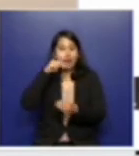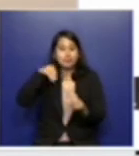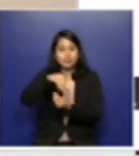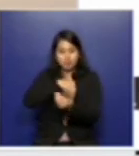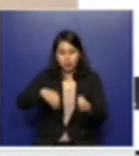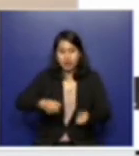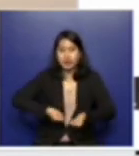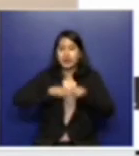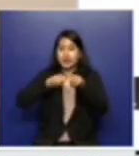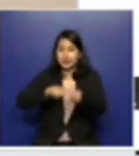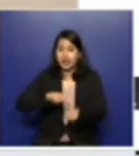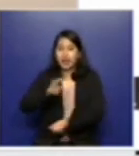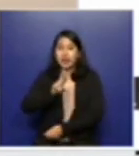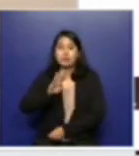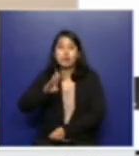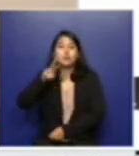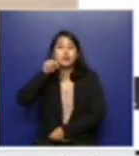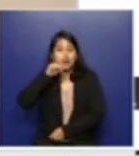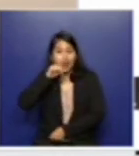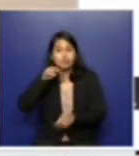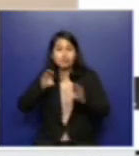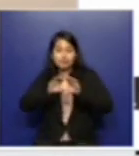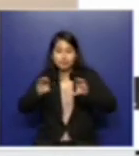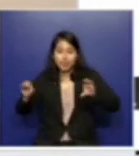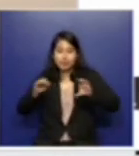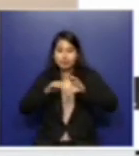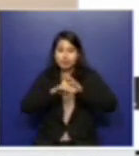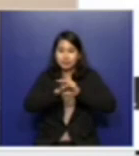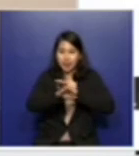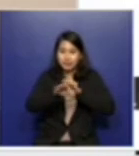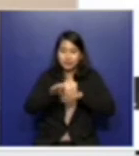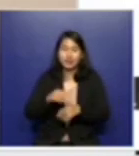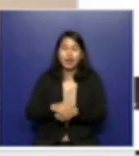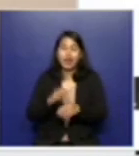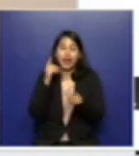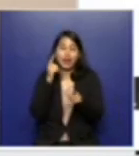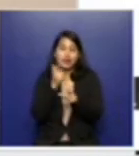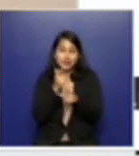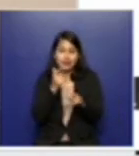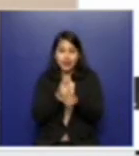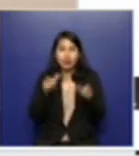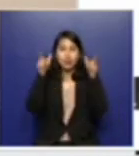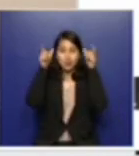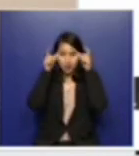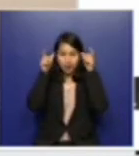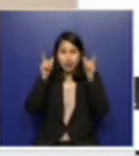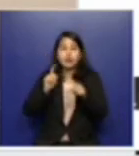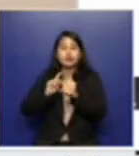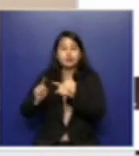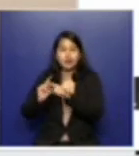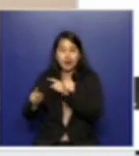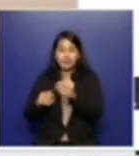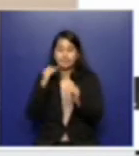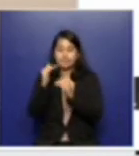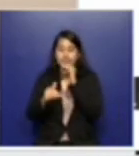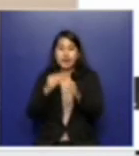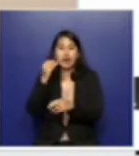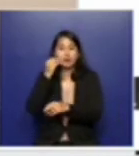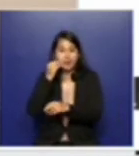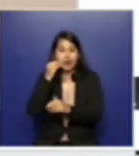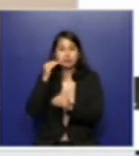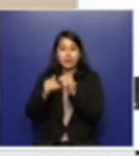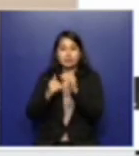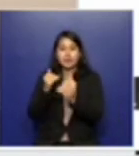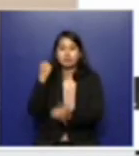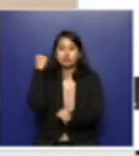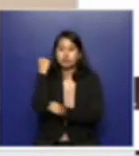นประทานระบบท่อขุดบ่อเลี้ยงปลาเลี้ยงโคทั่วหน้าปรับผืนนาพัฒนาหมู่บ้านสู่หมู่บ้านหายจน